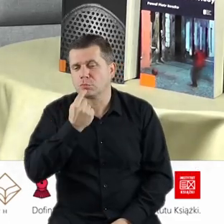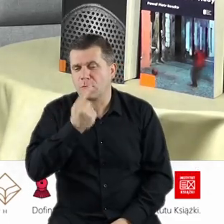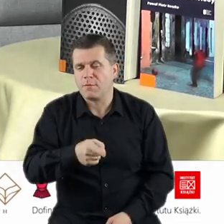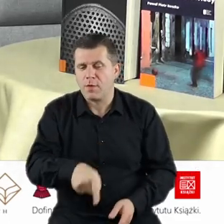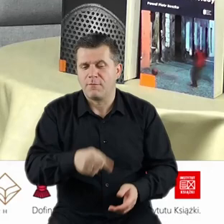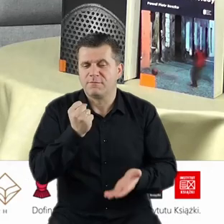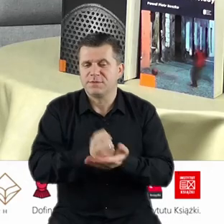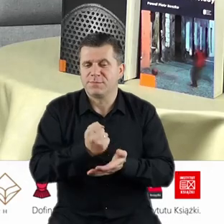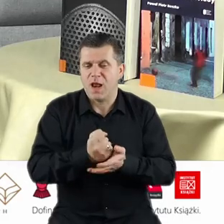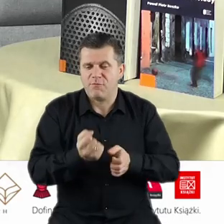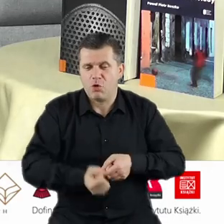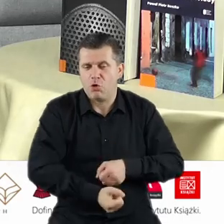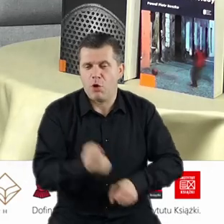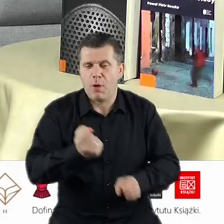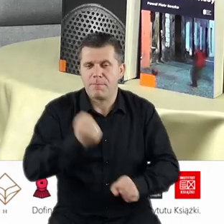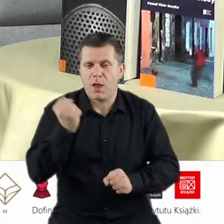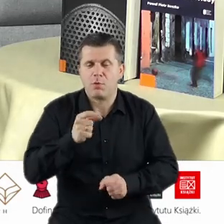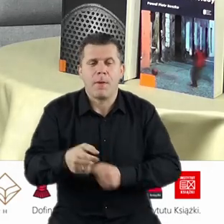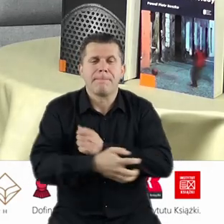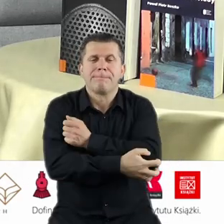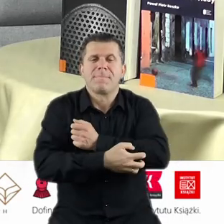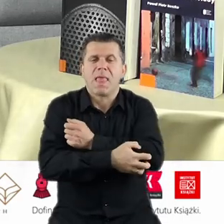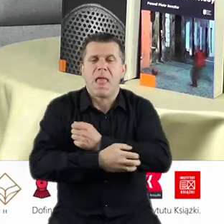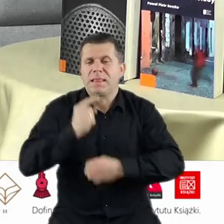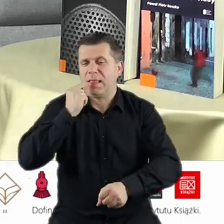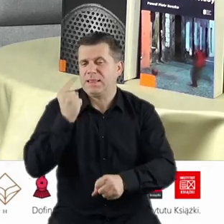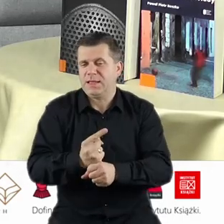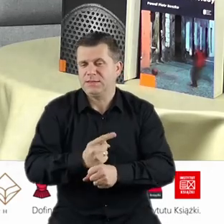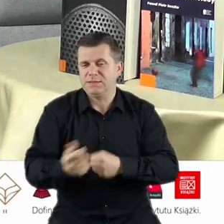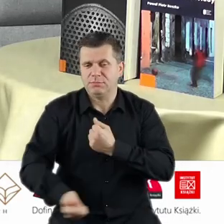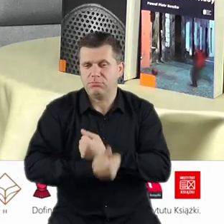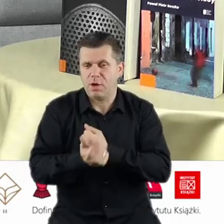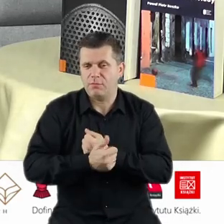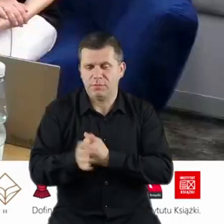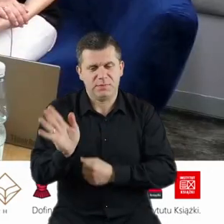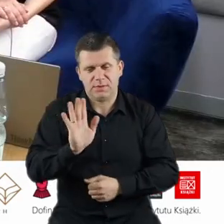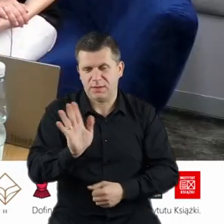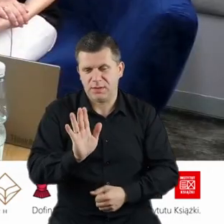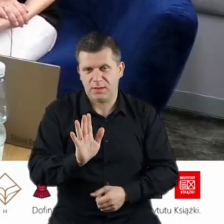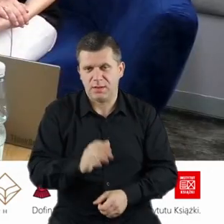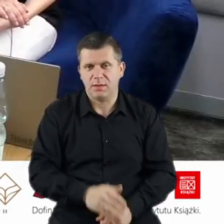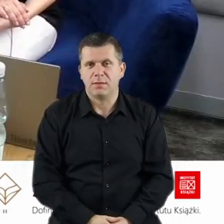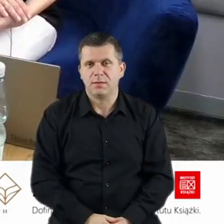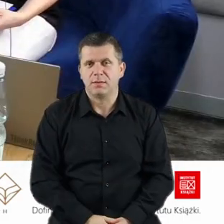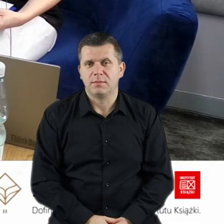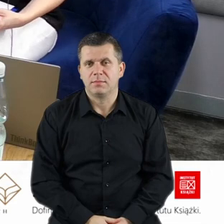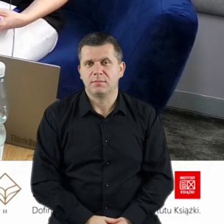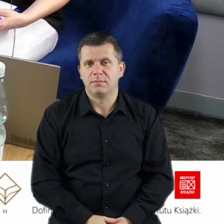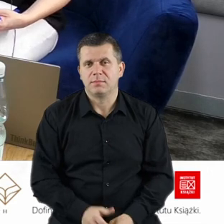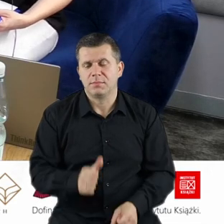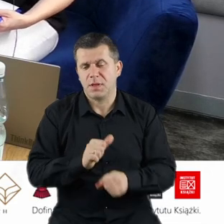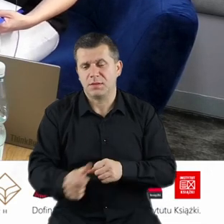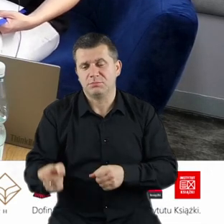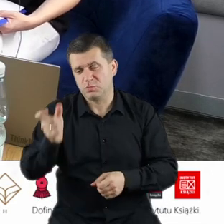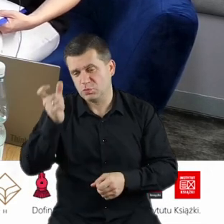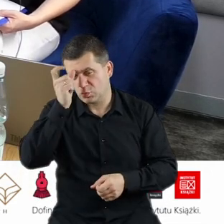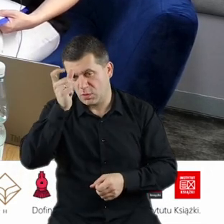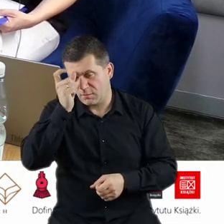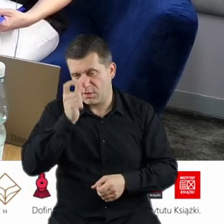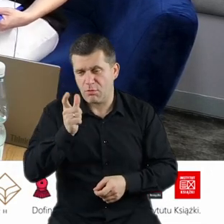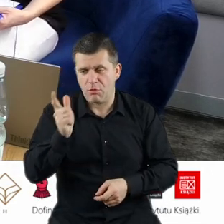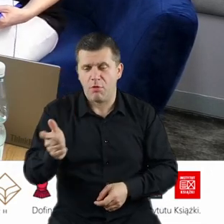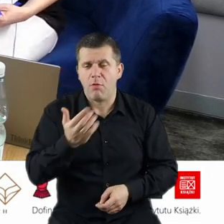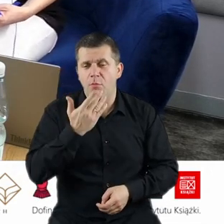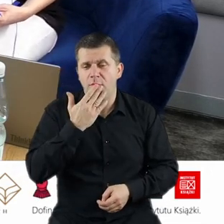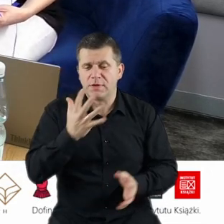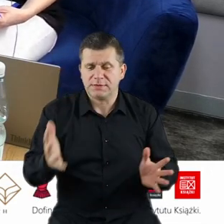mają coś do powiedzenia na temat kopania. I to wcale nie jest tak, że bieda jest tam decydującym czynnikiem, no bo oczywiście z jednej strony mamy pana, o którym wspomniałem,